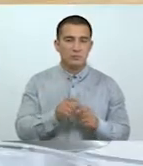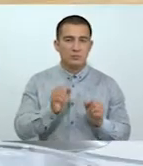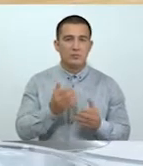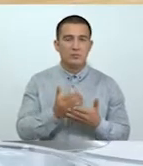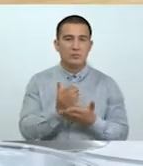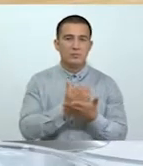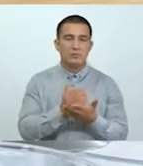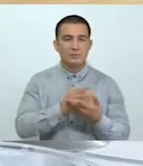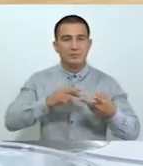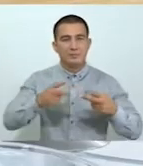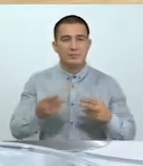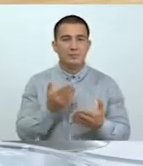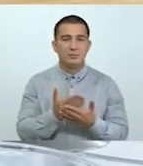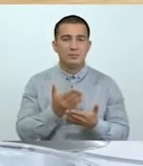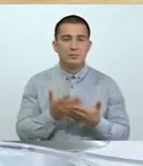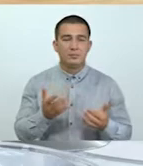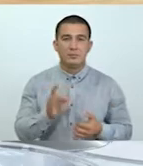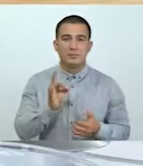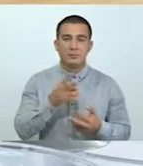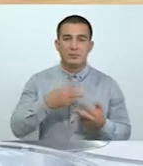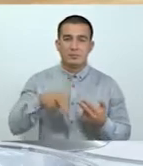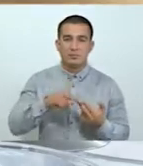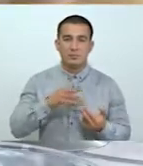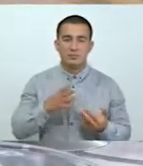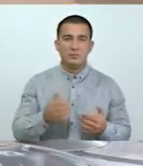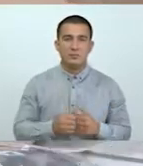bo'ladi. Mana bir xil massa bo'ldi.